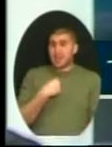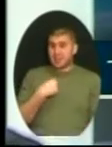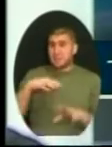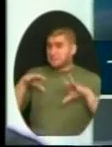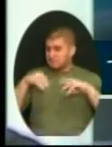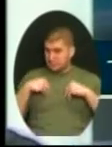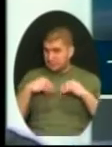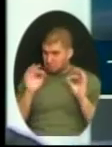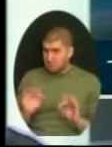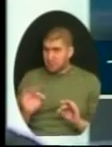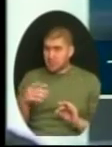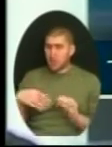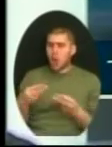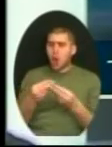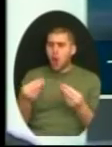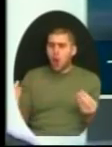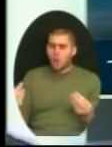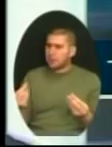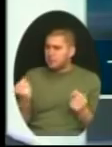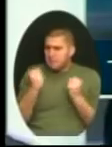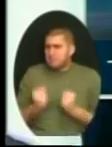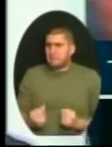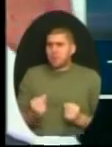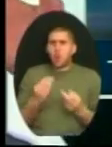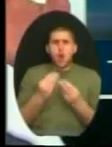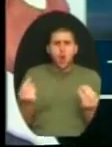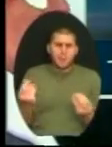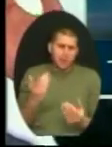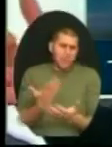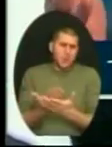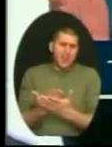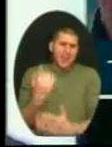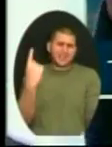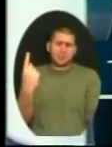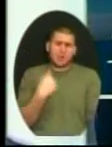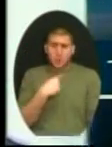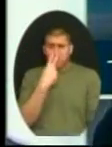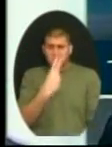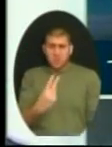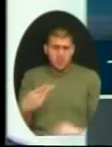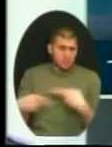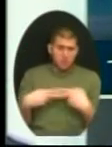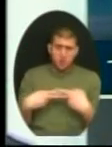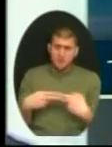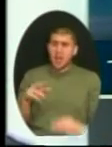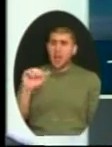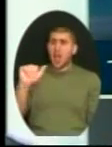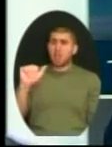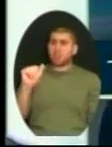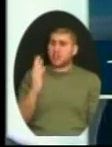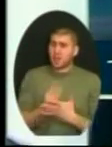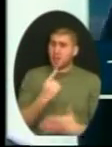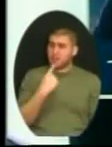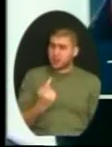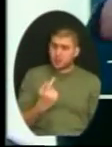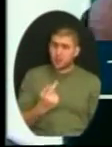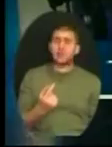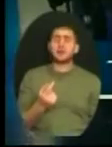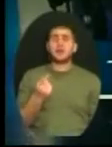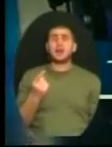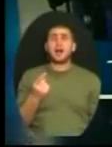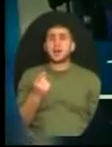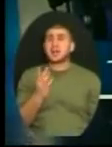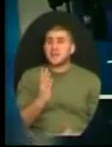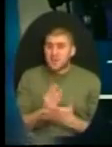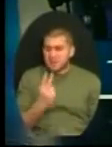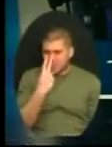בהחלט מסכים שהחומר, אין ספק הרי שהחומר ידבר בעד עצמו. אנחנו נראה, ואלשר גם נתן לנו פרומו על הדבר הזה. תמימו דעים בעניין הזה.